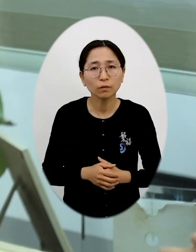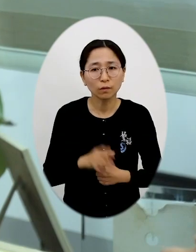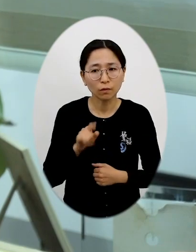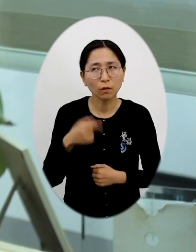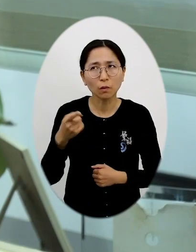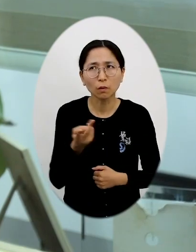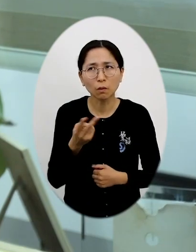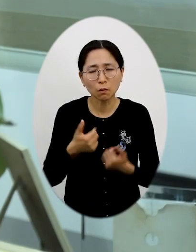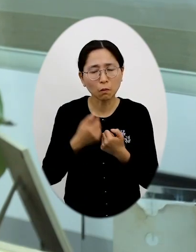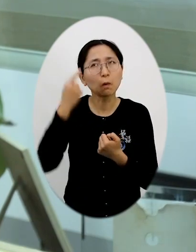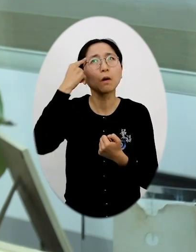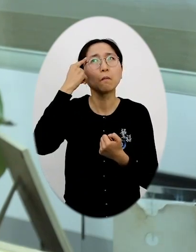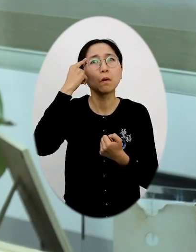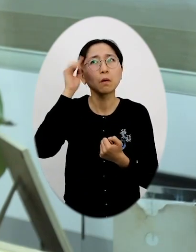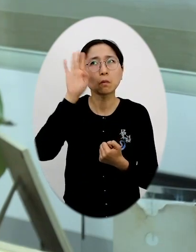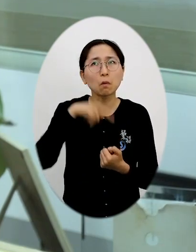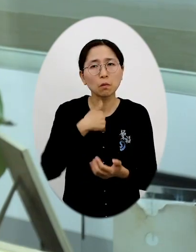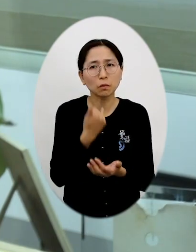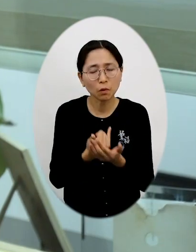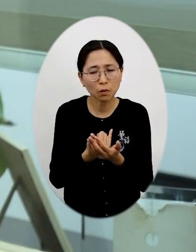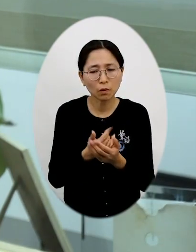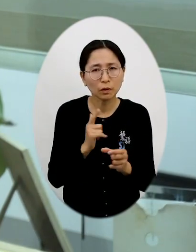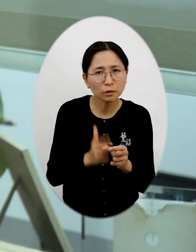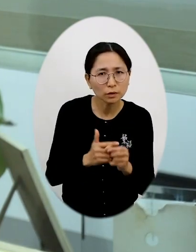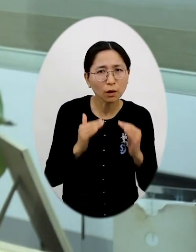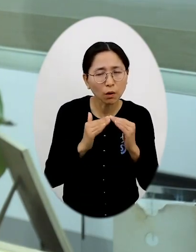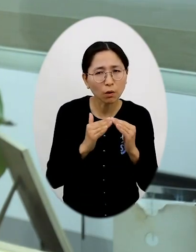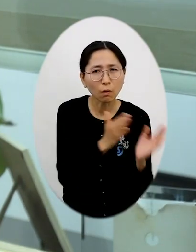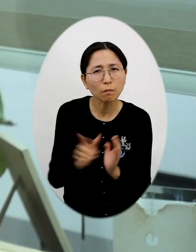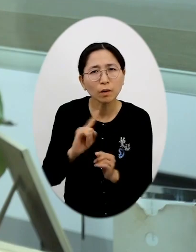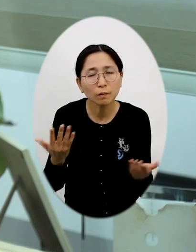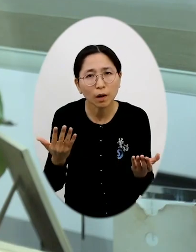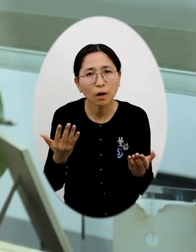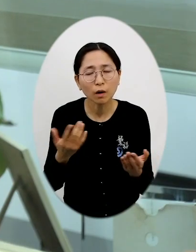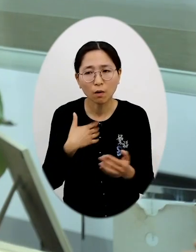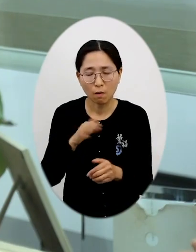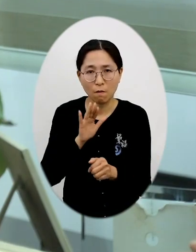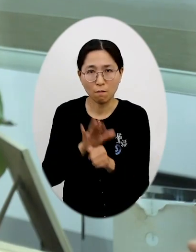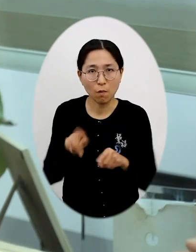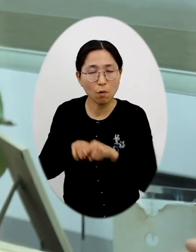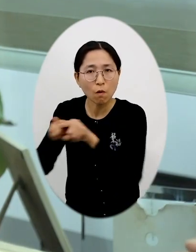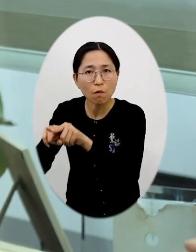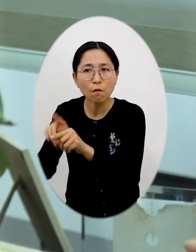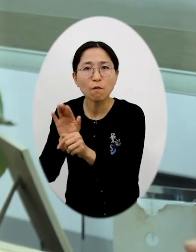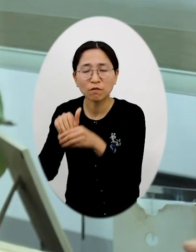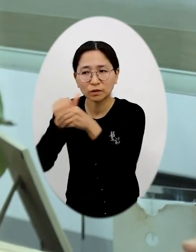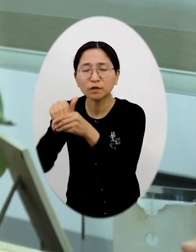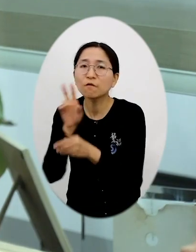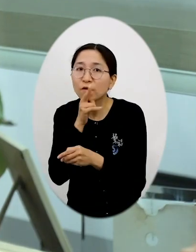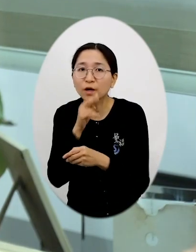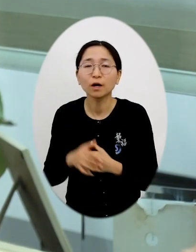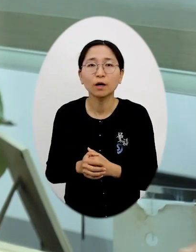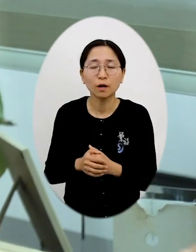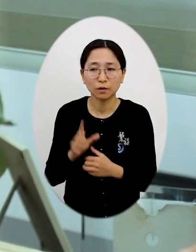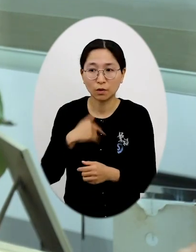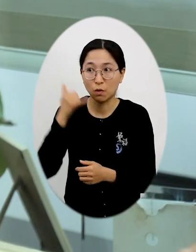天呢他們就突然間想到，究竟即過身之後究竟我的後事怎麼安排啊，所以我就陪了他們去申請有關的服務啦。